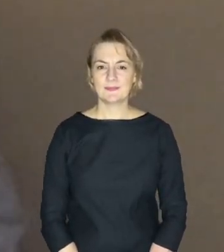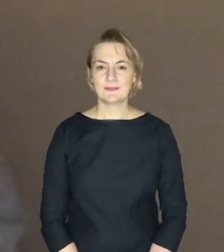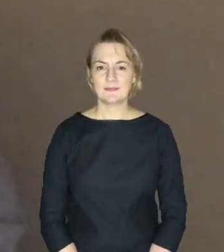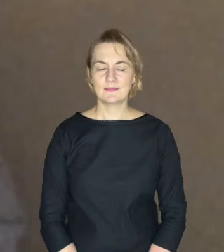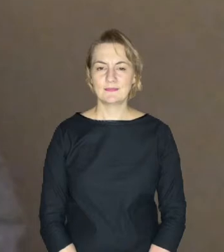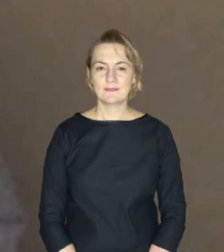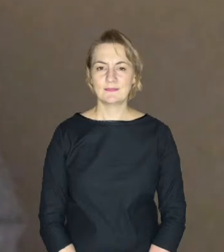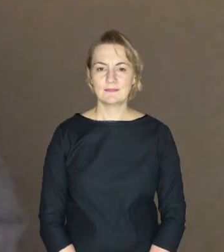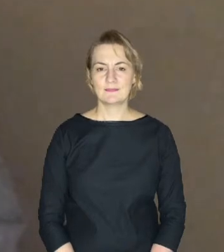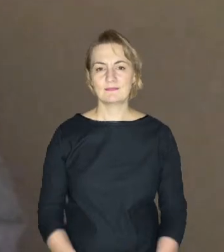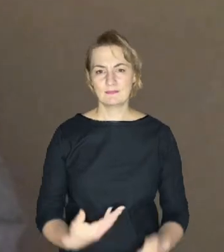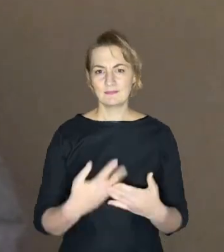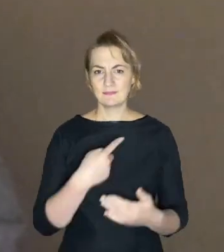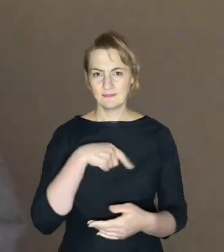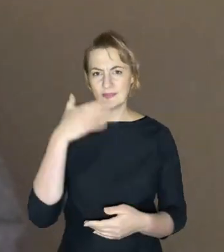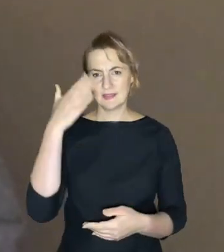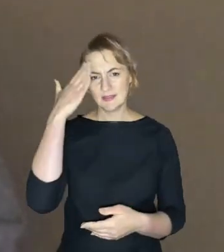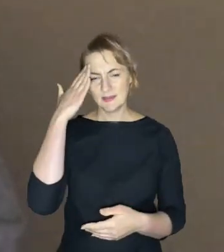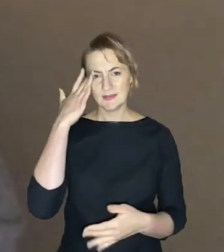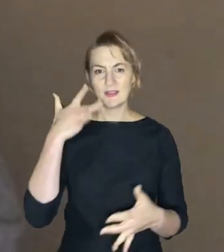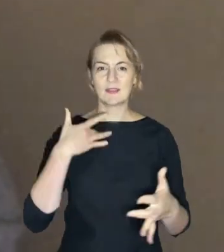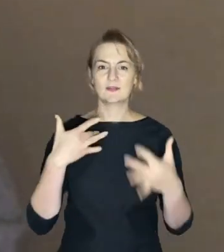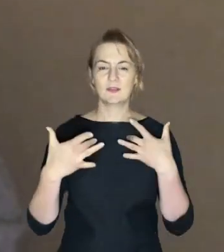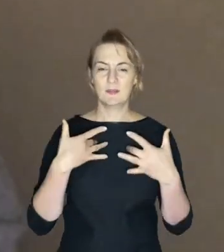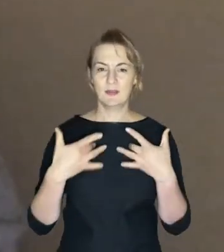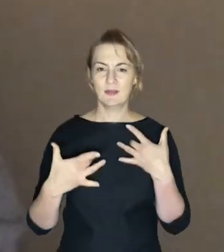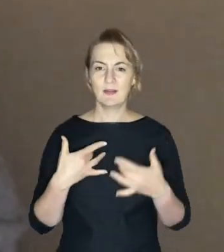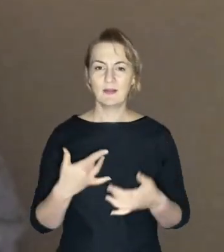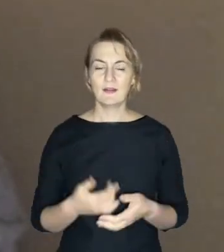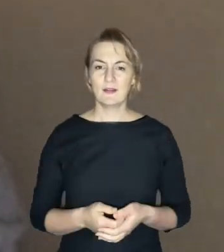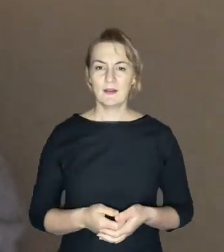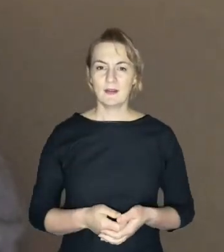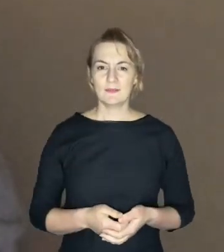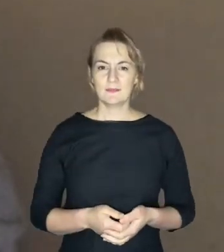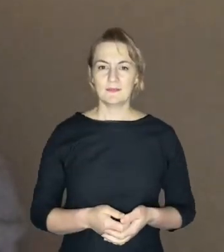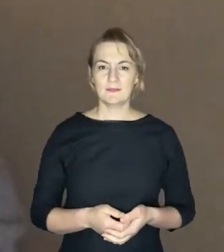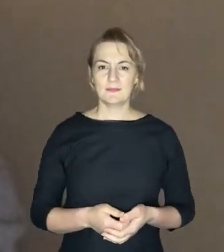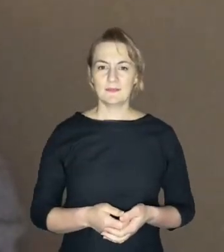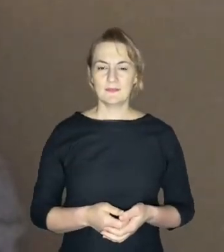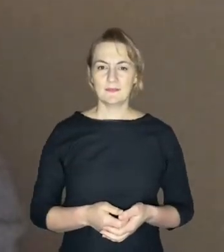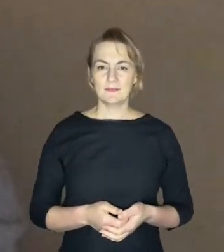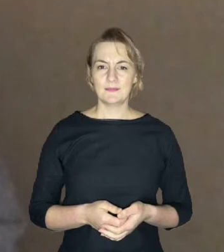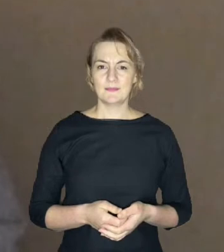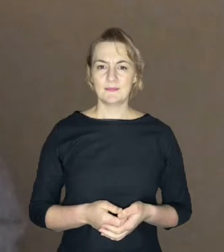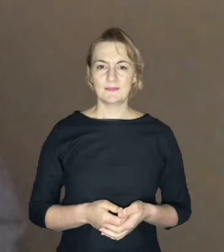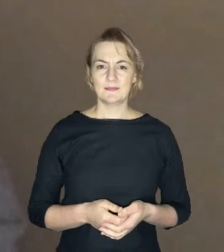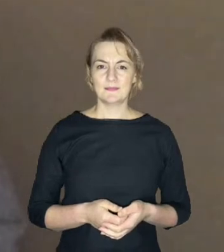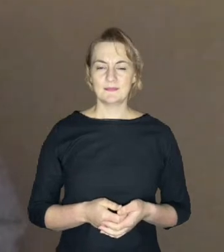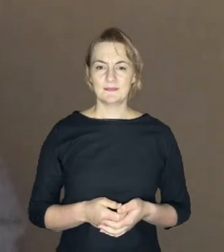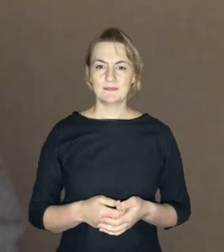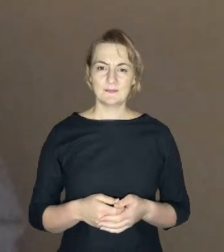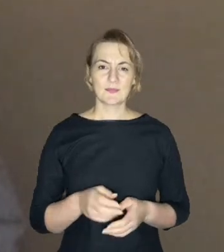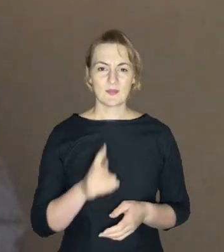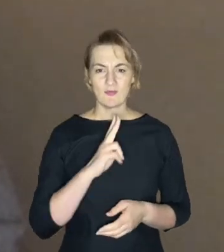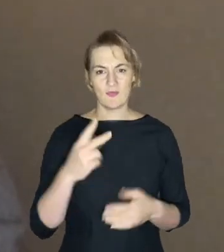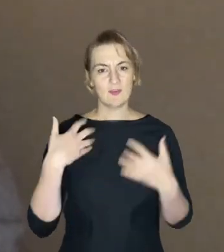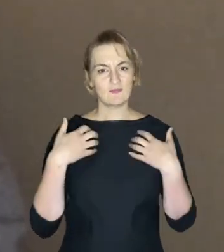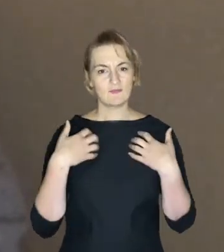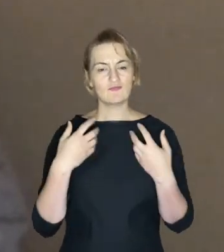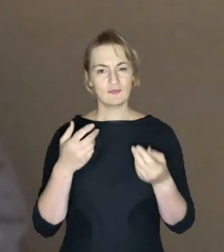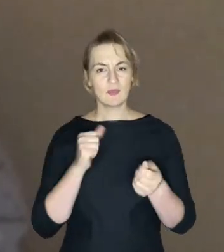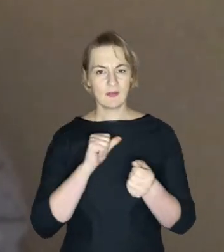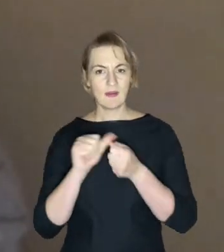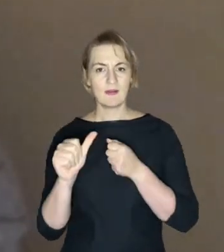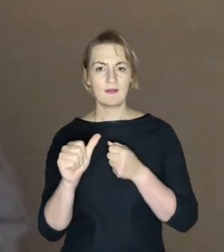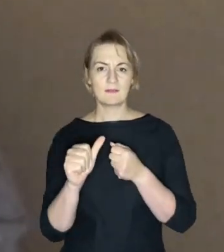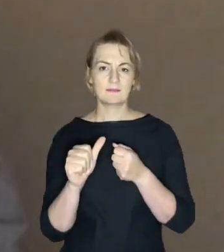cierpienie jest nam znane i ono pojawia się w życiu każdego z nas, prędzej